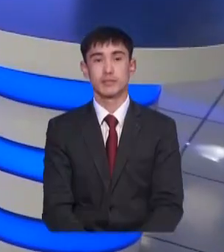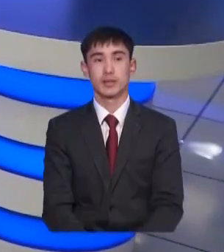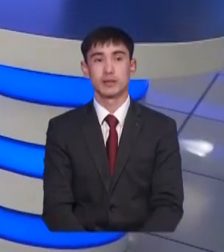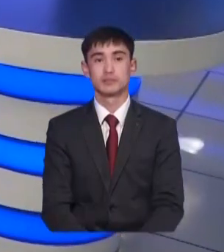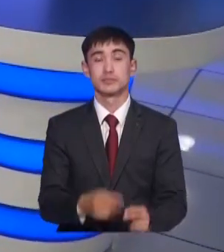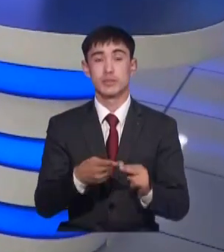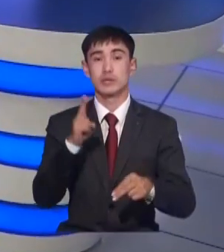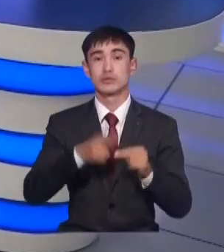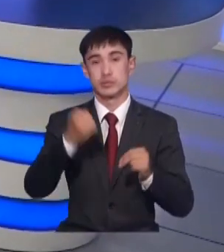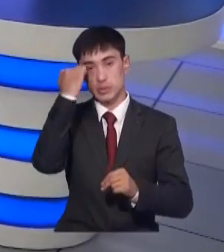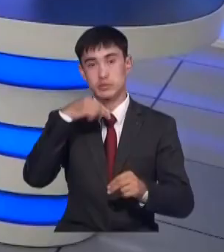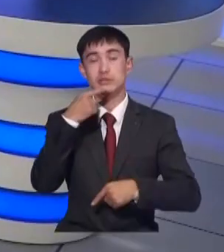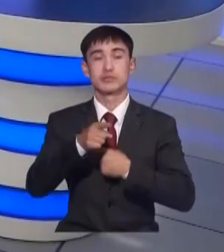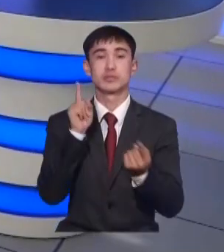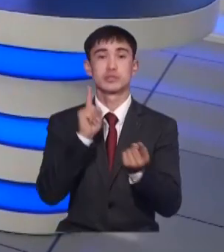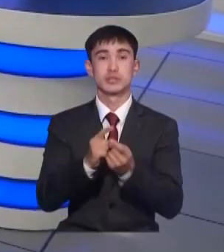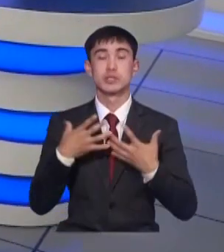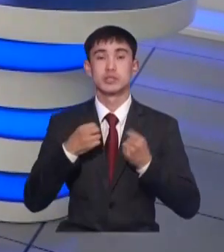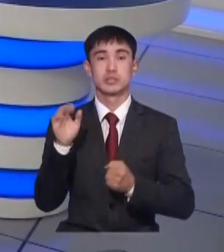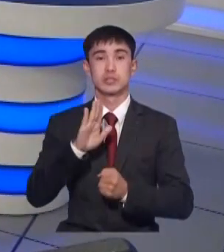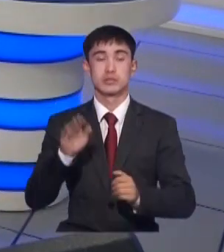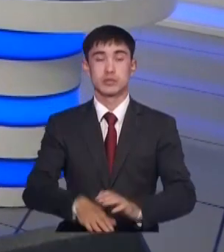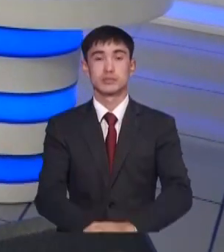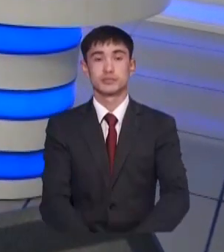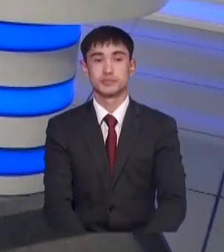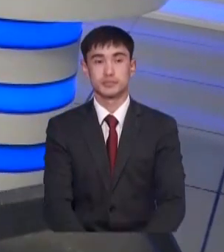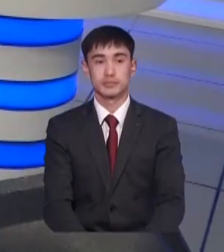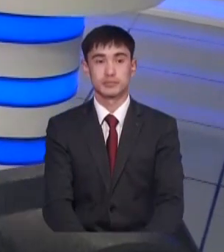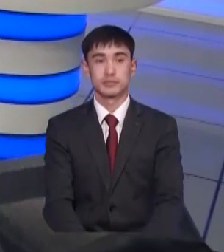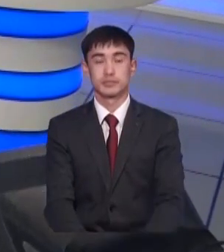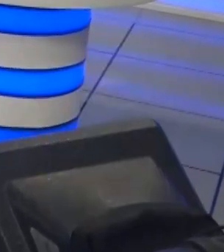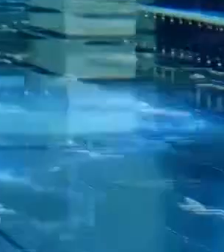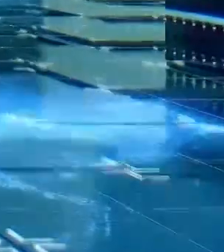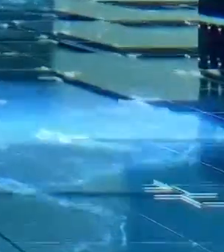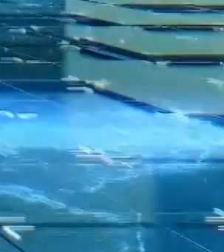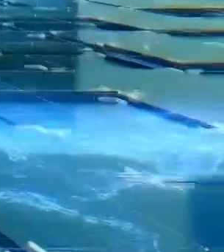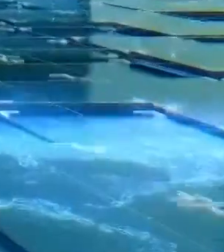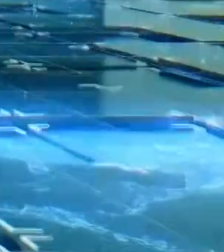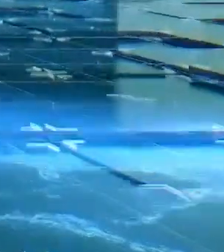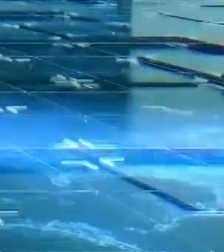На этом у меня все. Оставайтесь на телеканале ЖТСУ и будьте в курсе событий. До свидания.